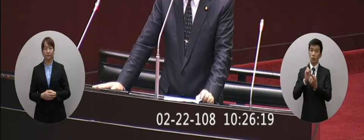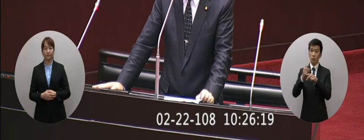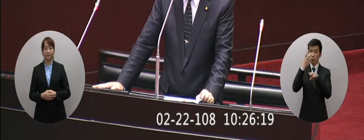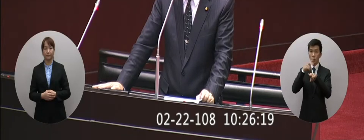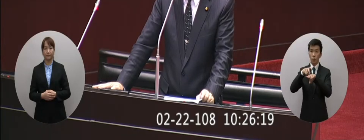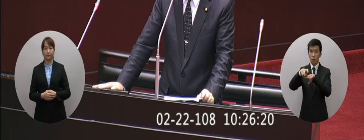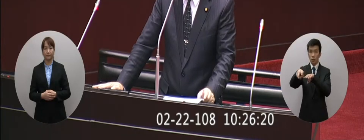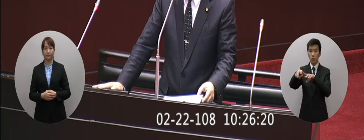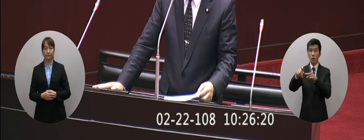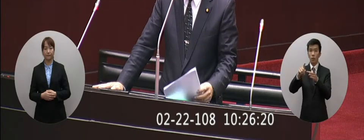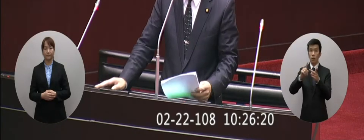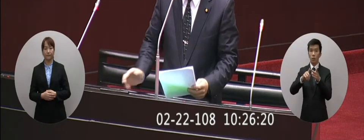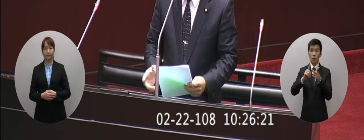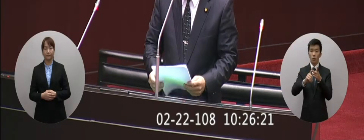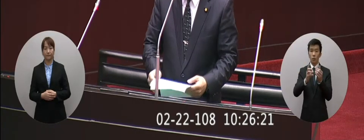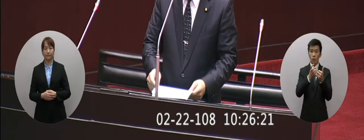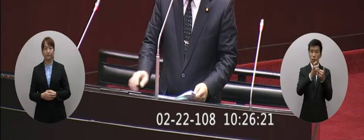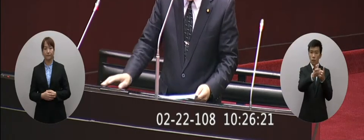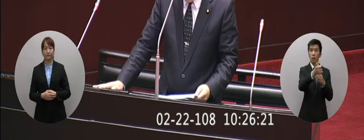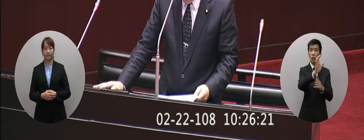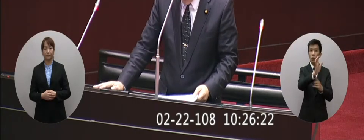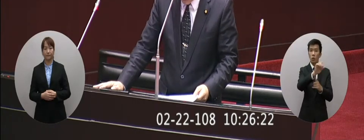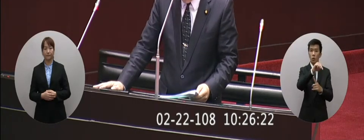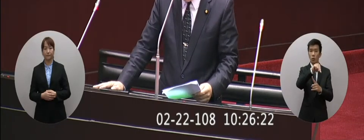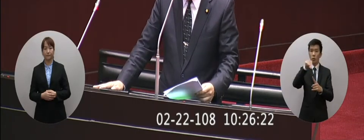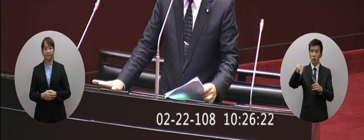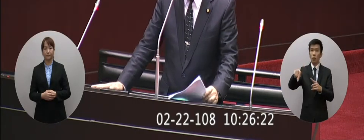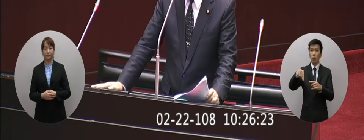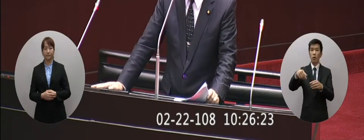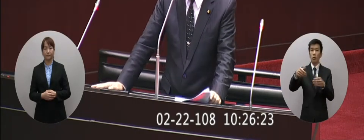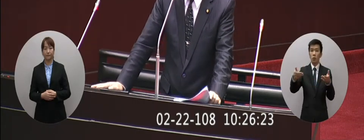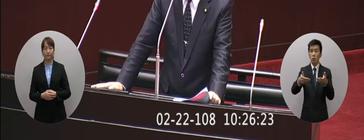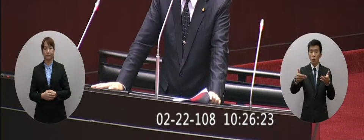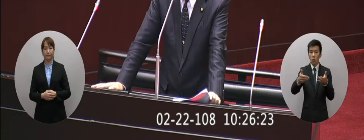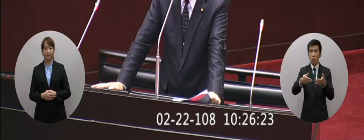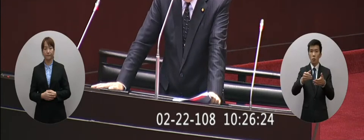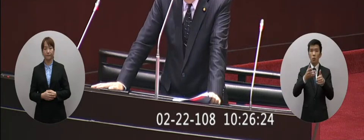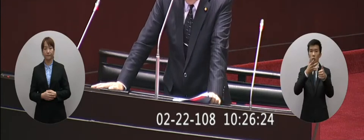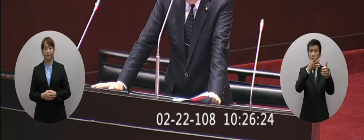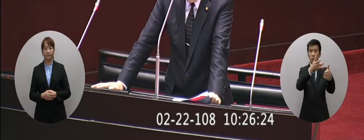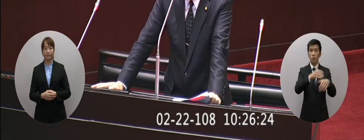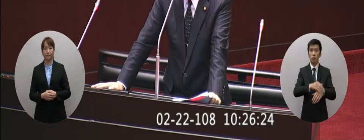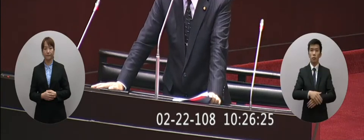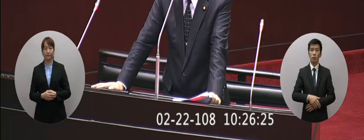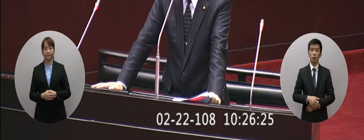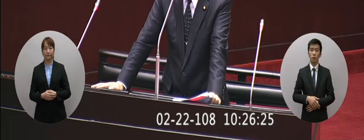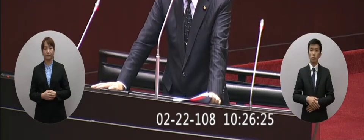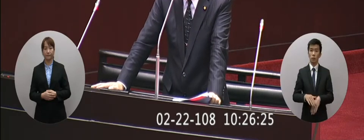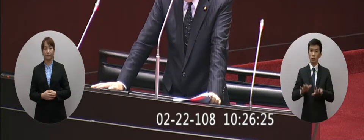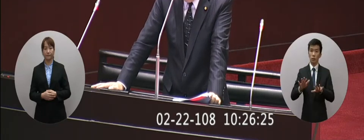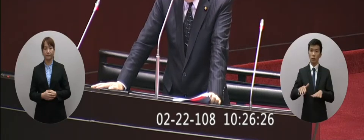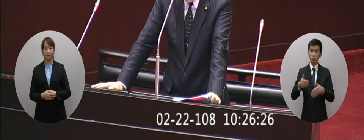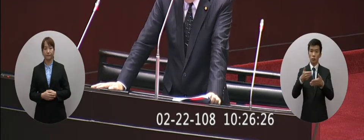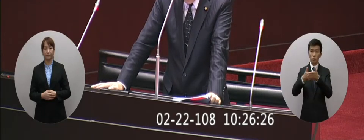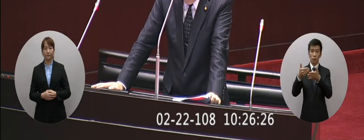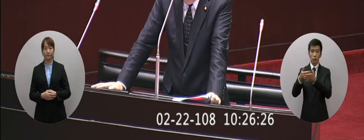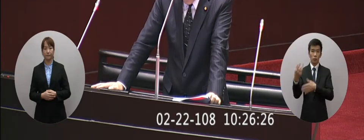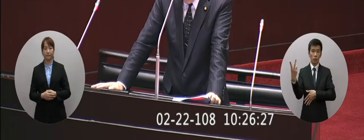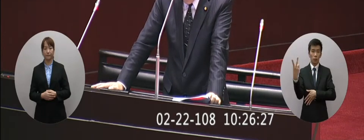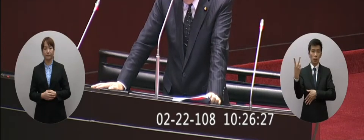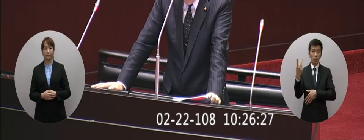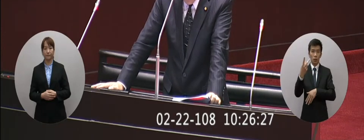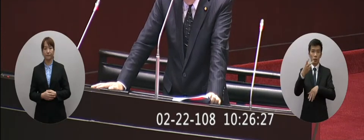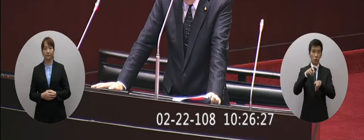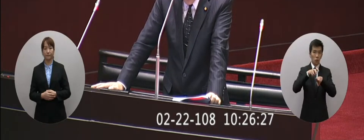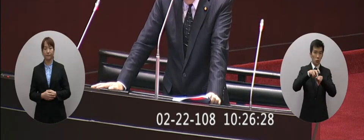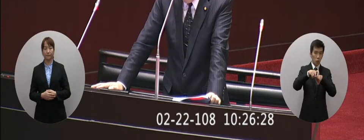岸风电工程这两个议题来跟院长请益。那首先有两张那个铁道路线图，也请院